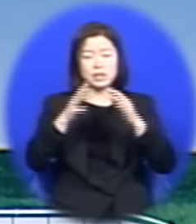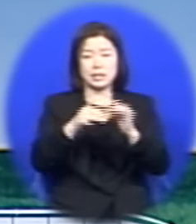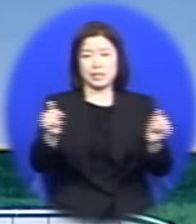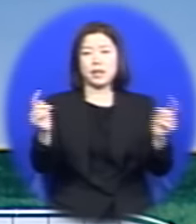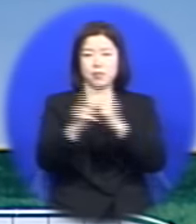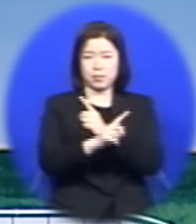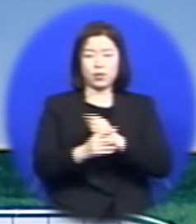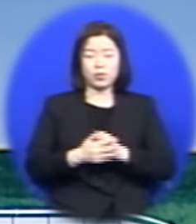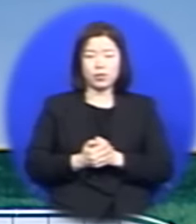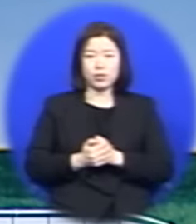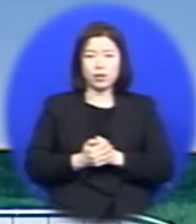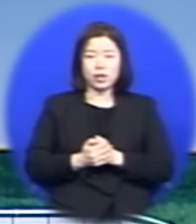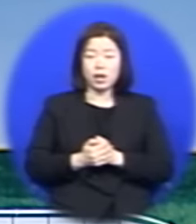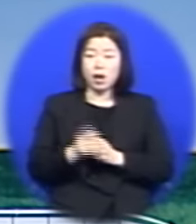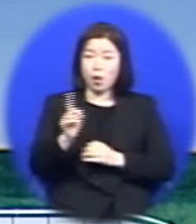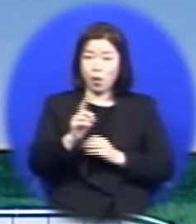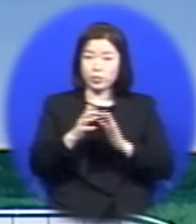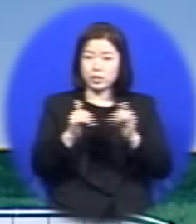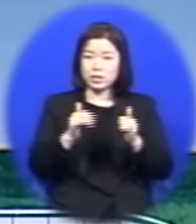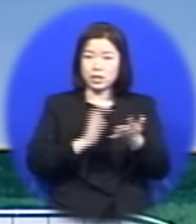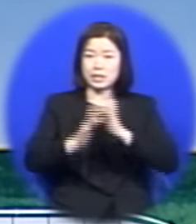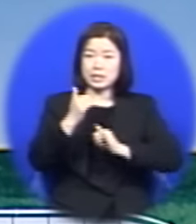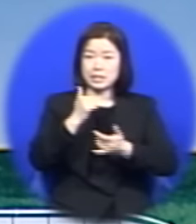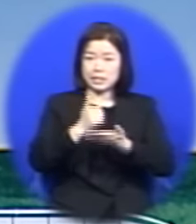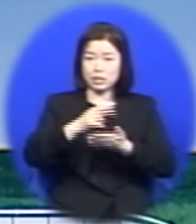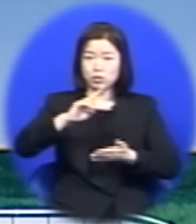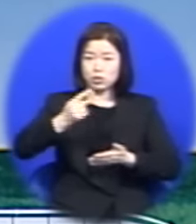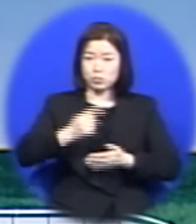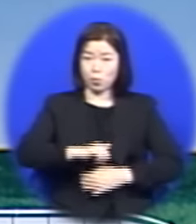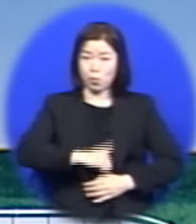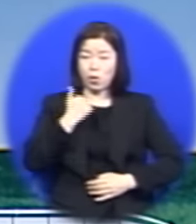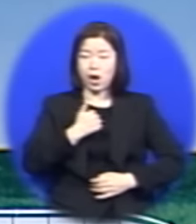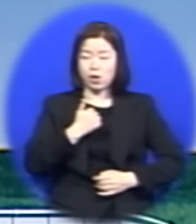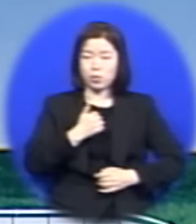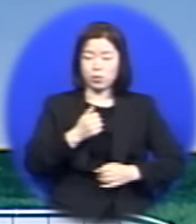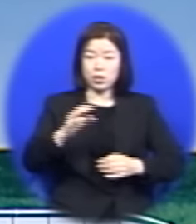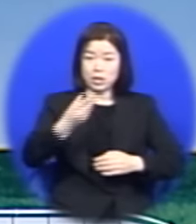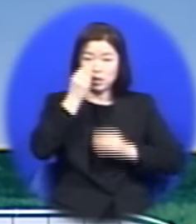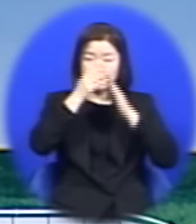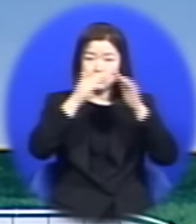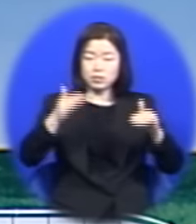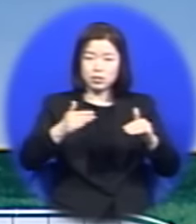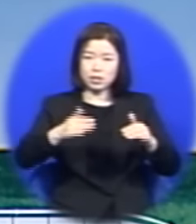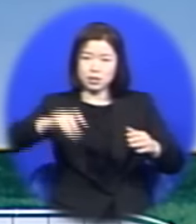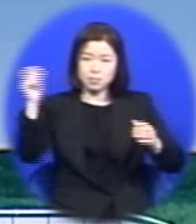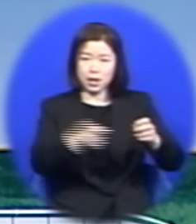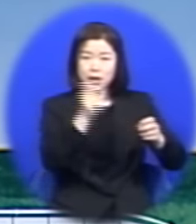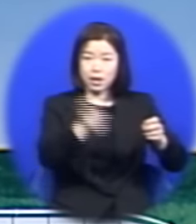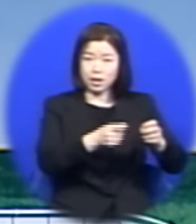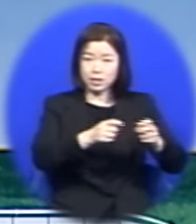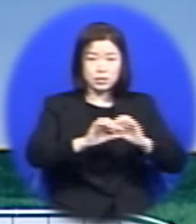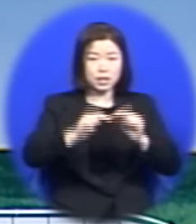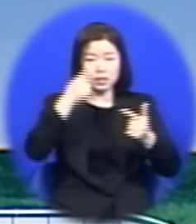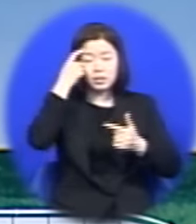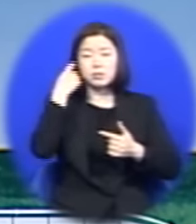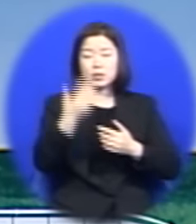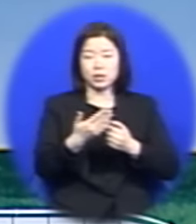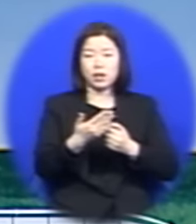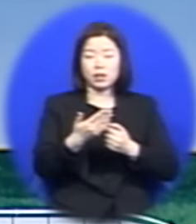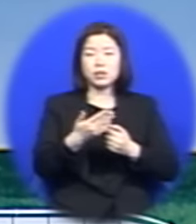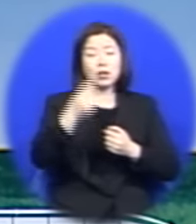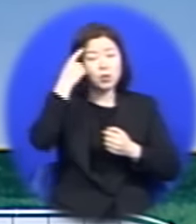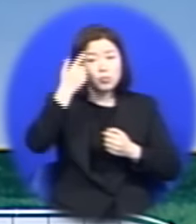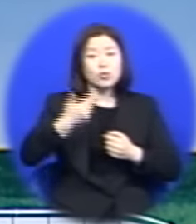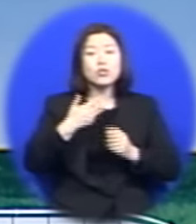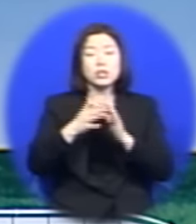어떤 분은 예수님께서도 화를 내시고 성전에 채찍질까지 하시지 않았습니까? 그런 분이 있으십니다.